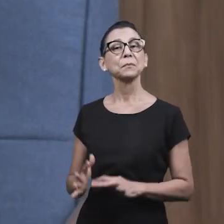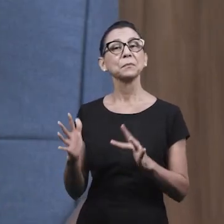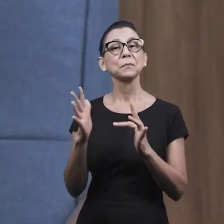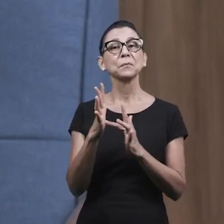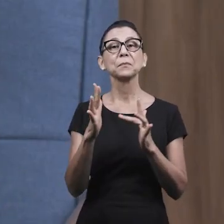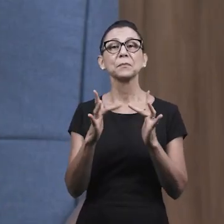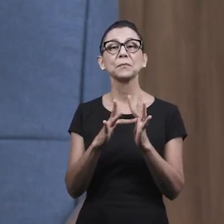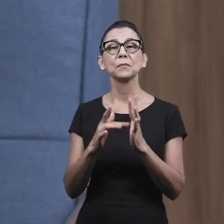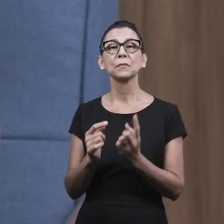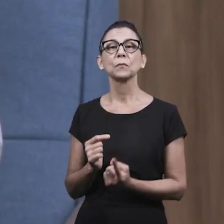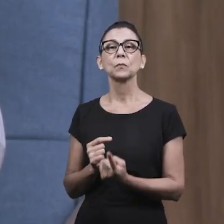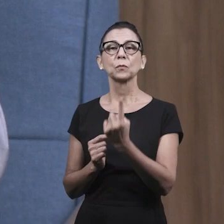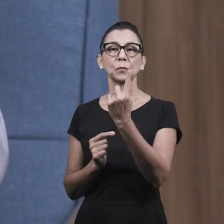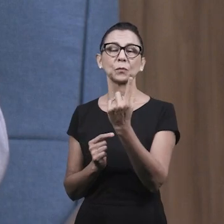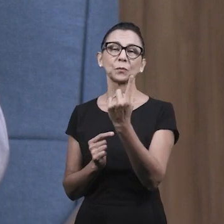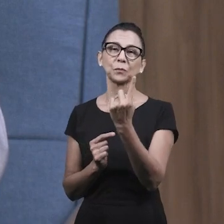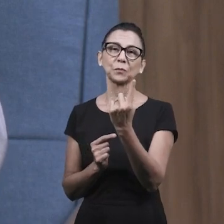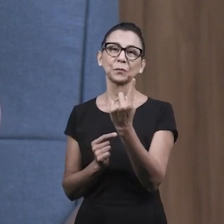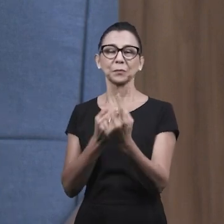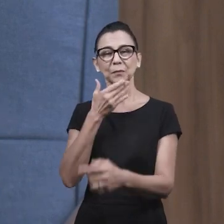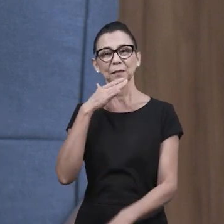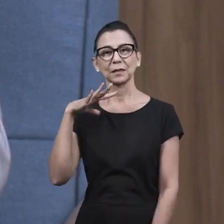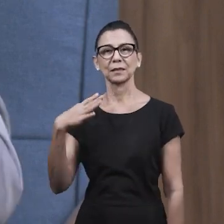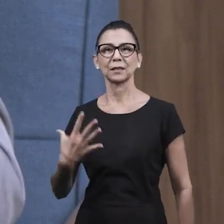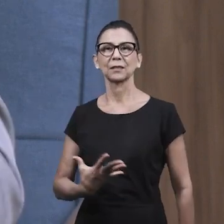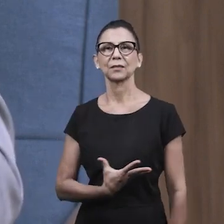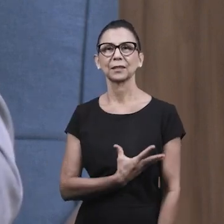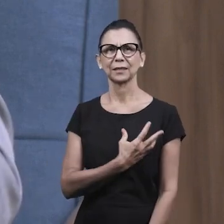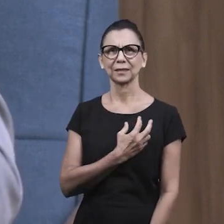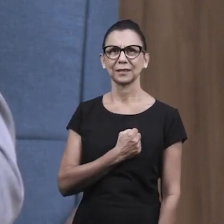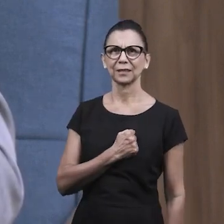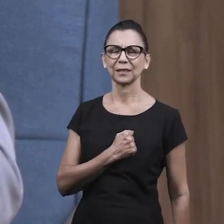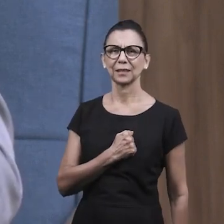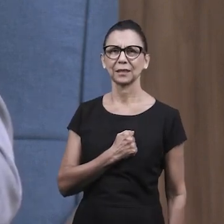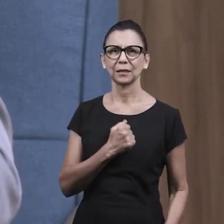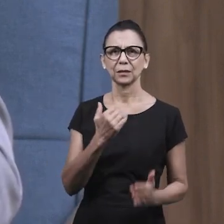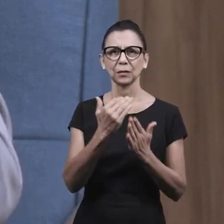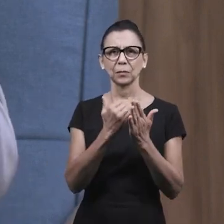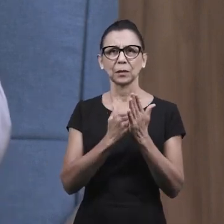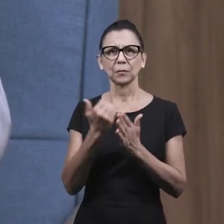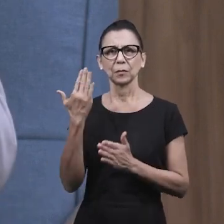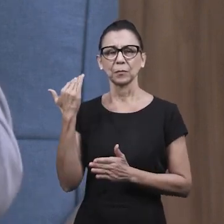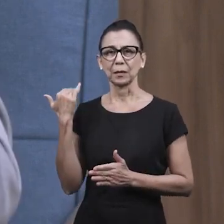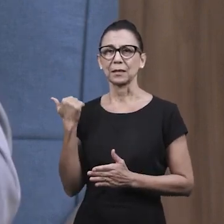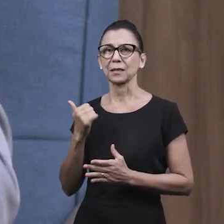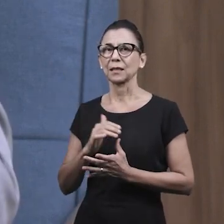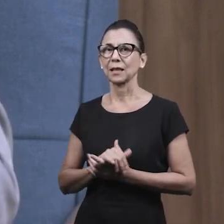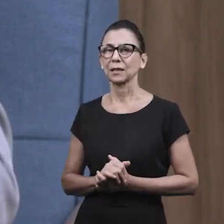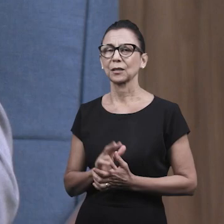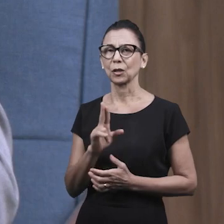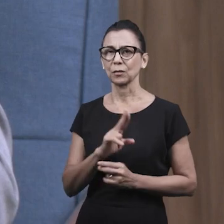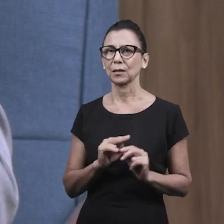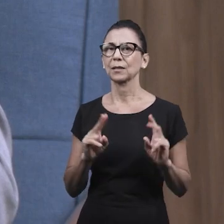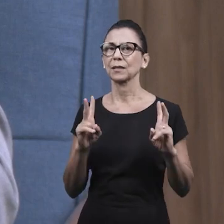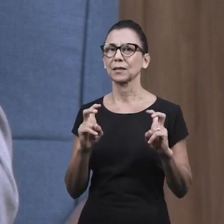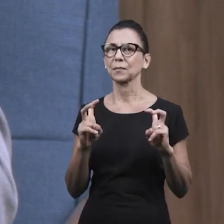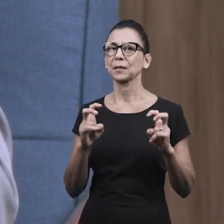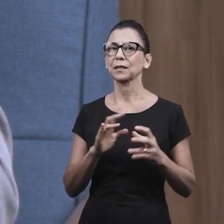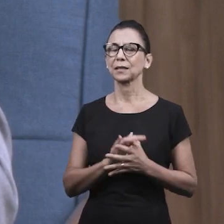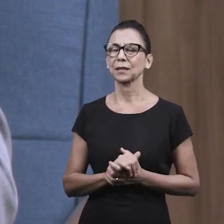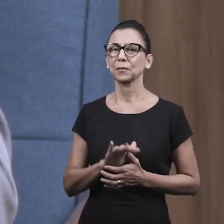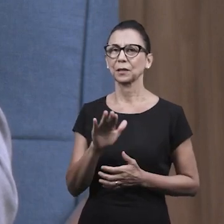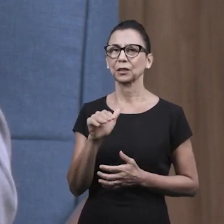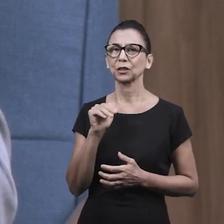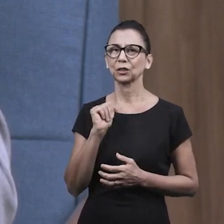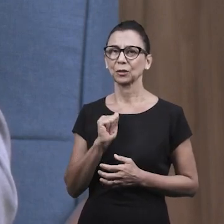Jésus est le seul sauveur. J'ai déjà utilisé cette même expression dans le programme